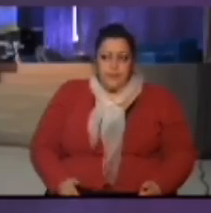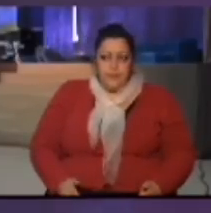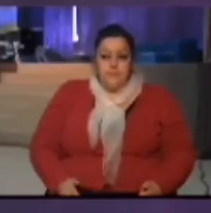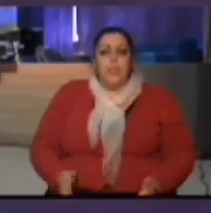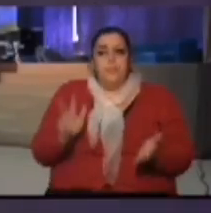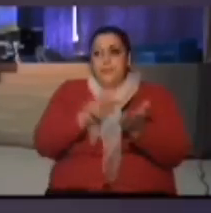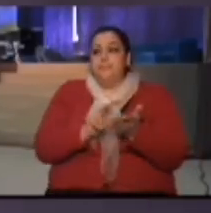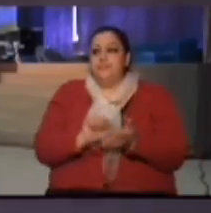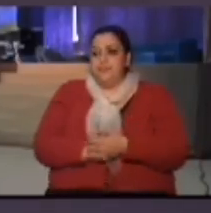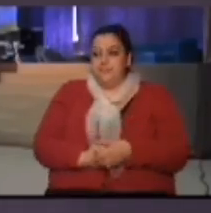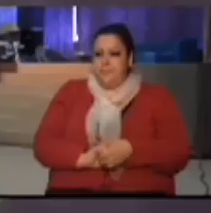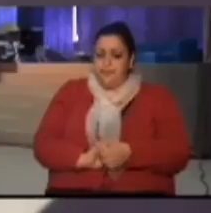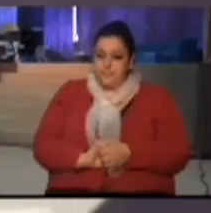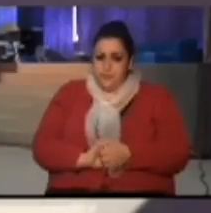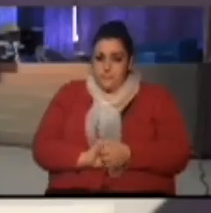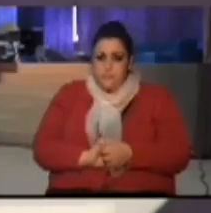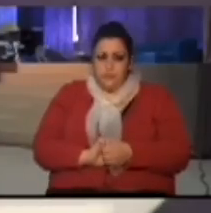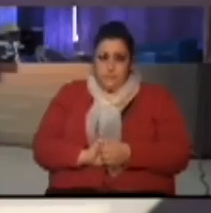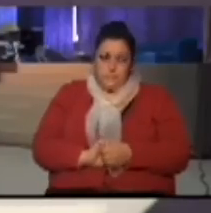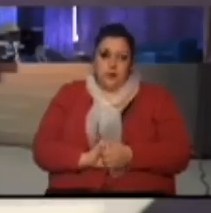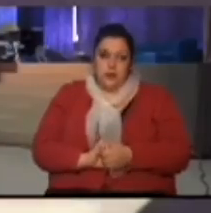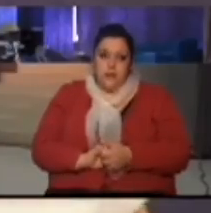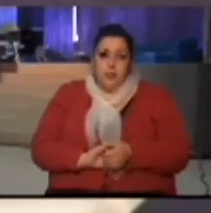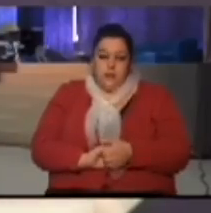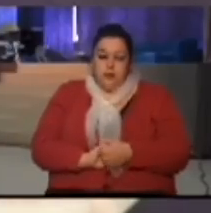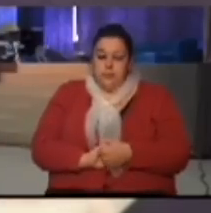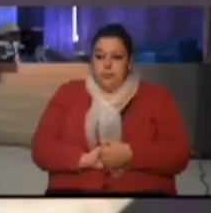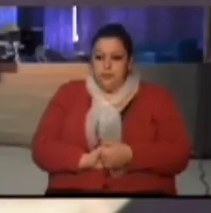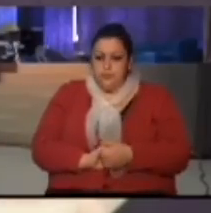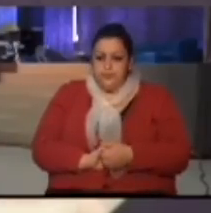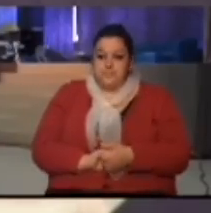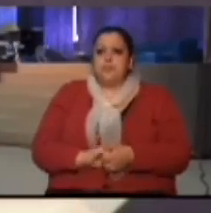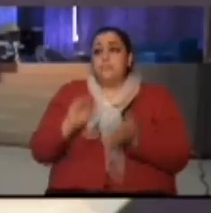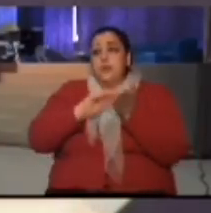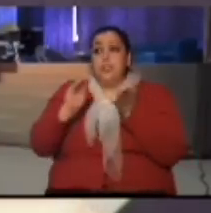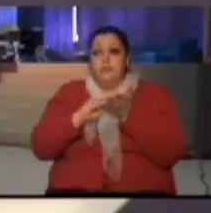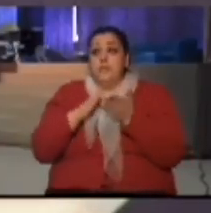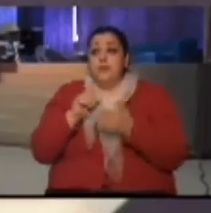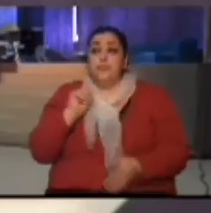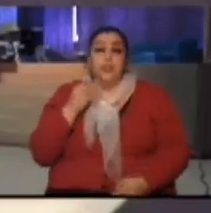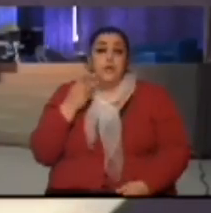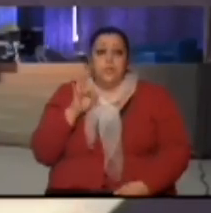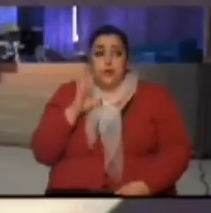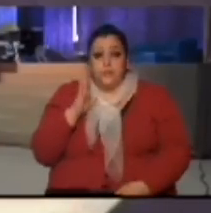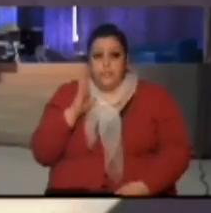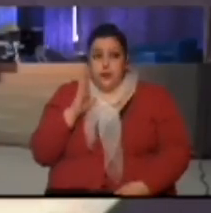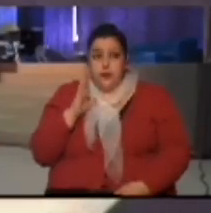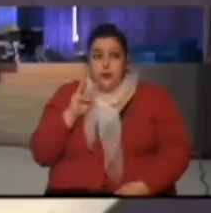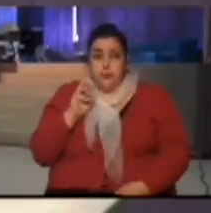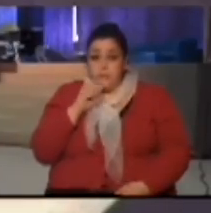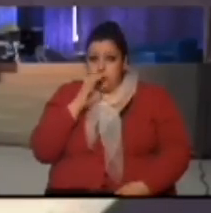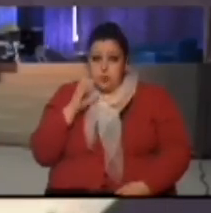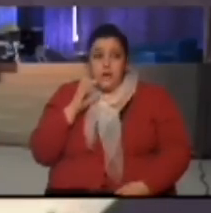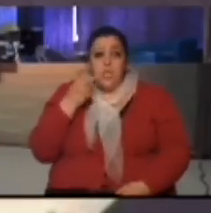ամին, Փառք Հիսուսին, մոտենանք ավարտին, գրված ա, որ թող մասը 12-ից մեկը,